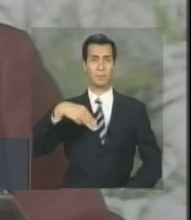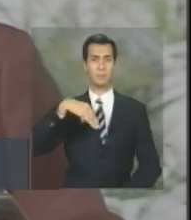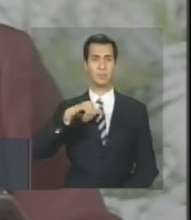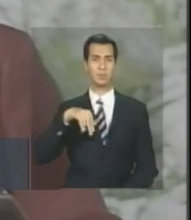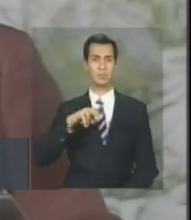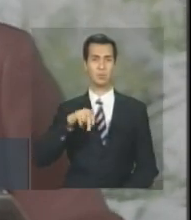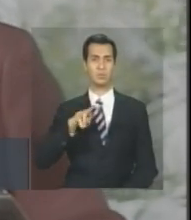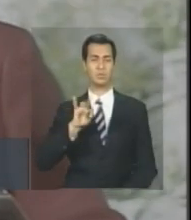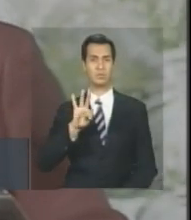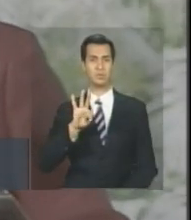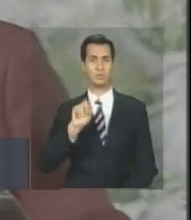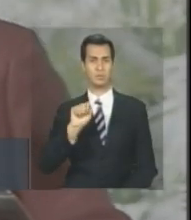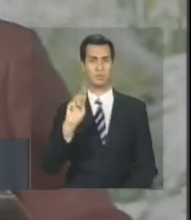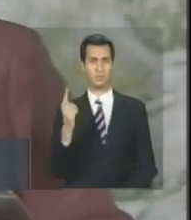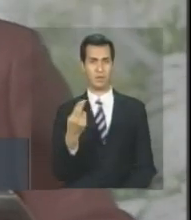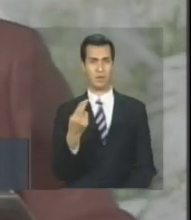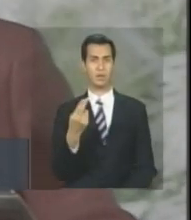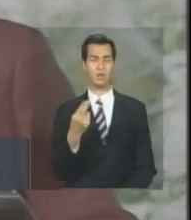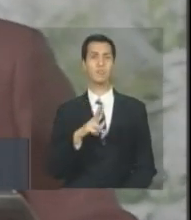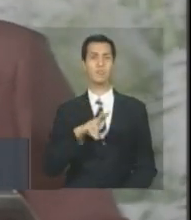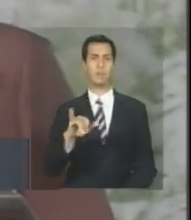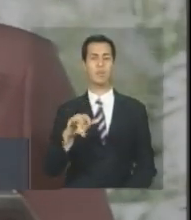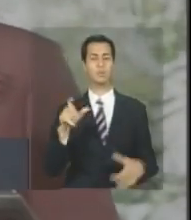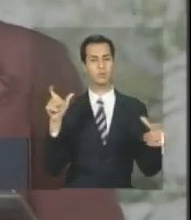voltarão aos níveis de antes do terremoto.